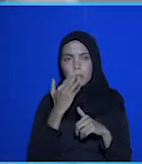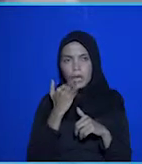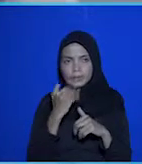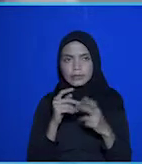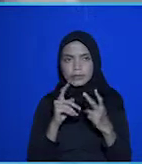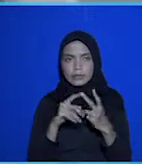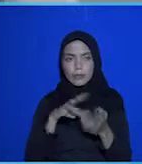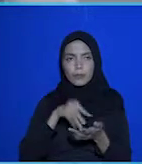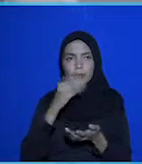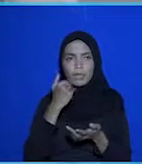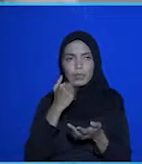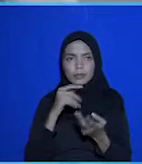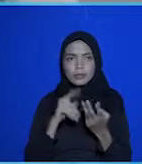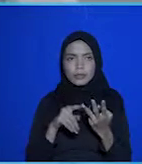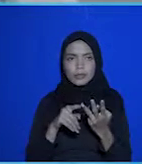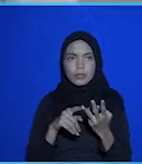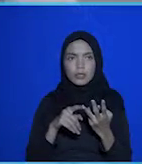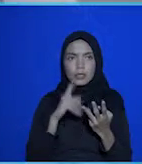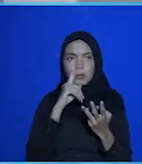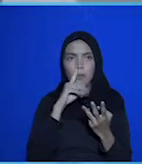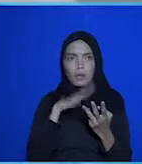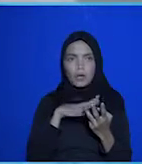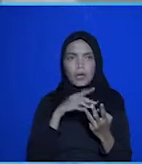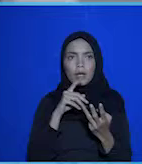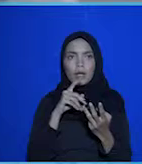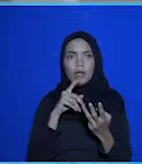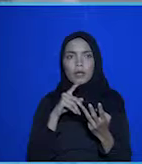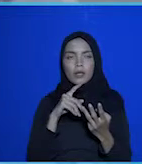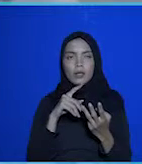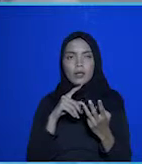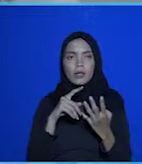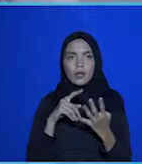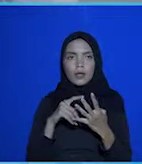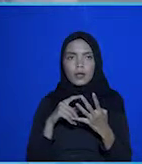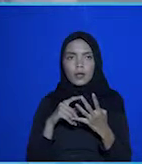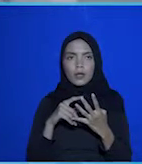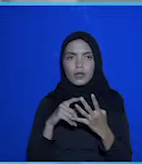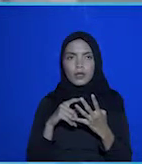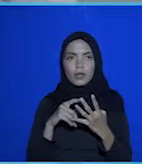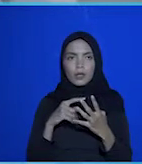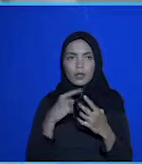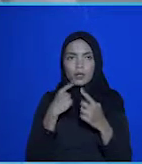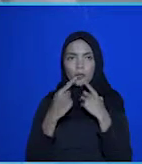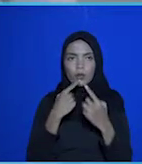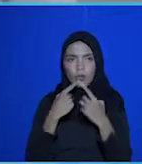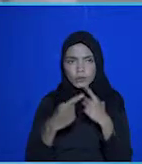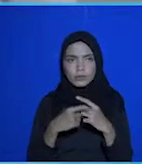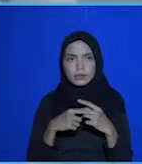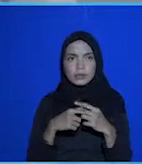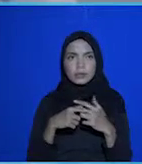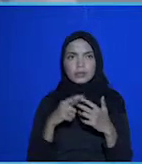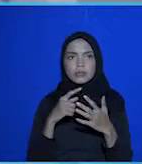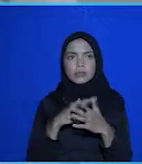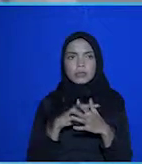PT Bulog. Kemudian layanan perbankan yang terganggu itu oleh Himbara. Layanan telekomunikasi oleh PT